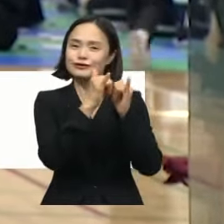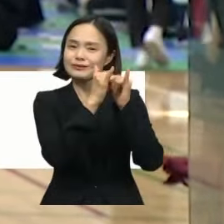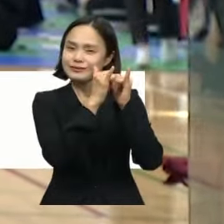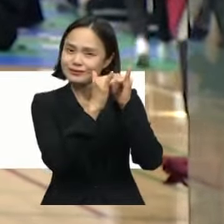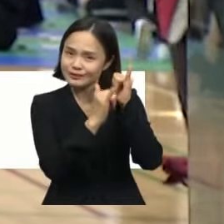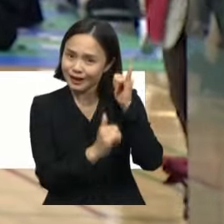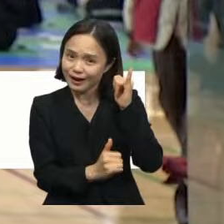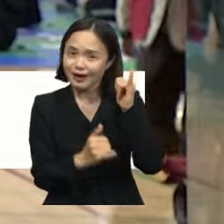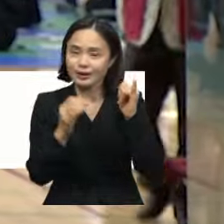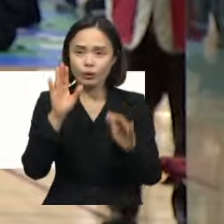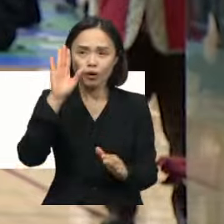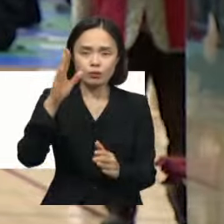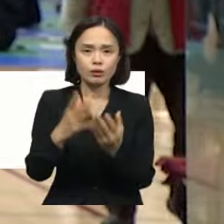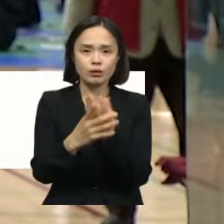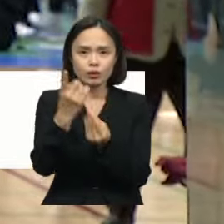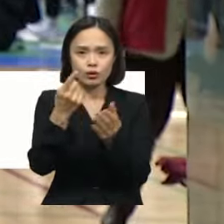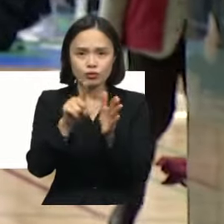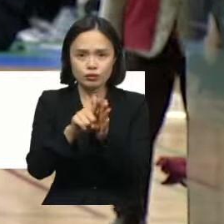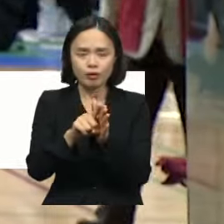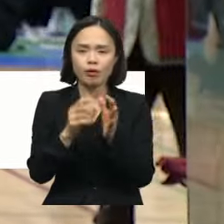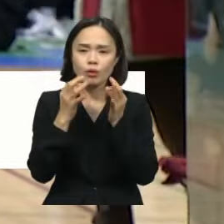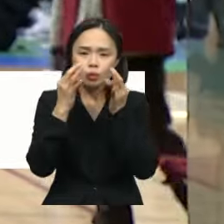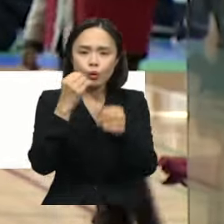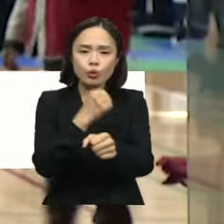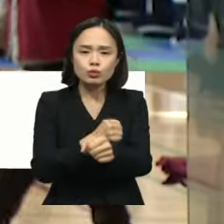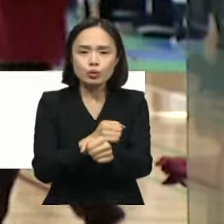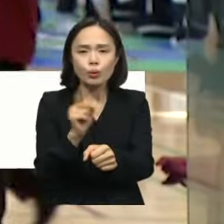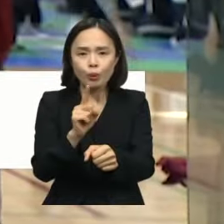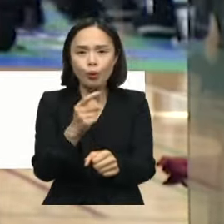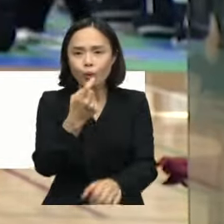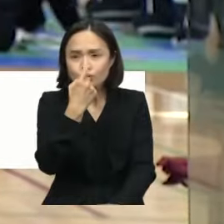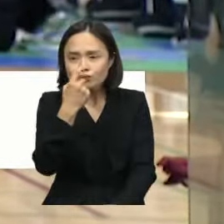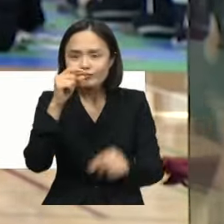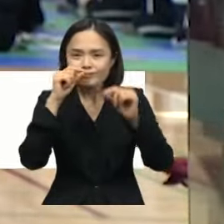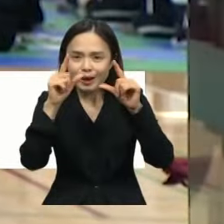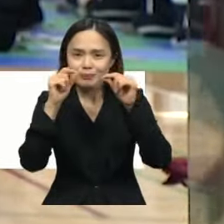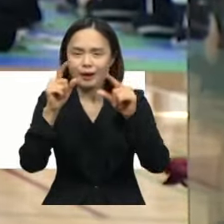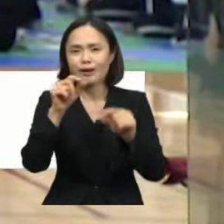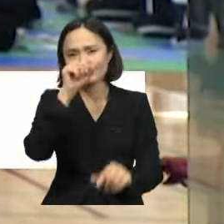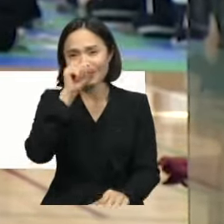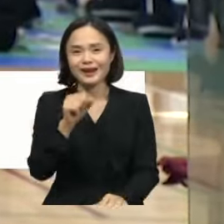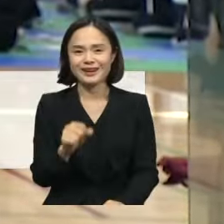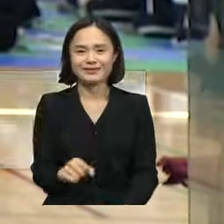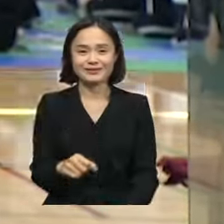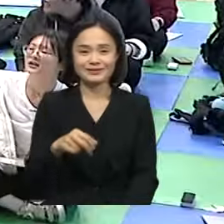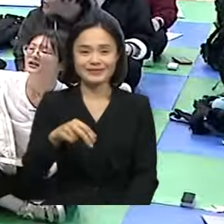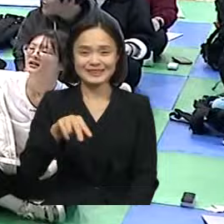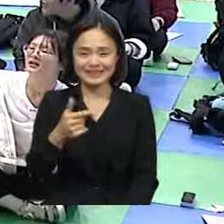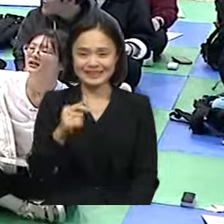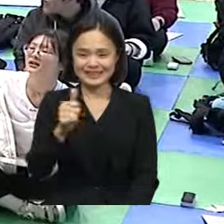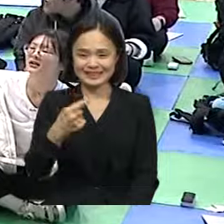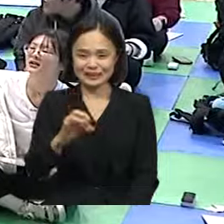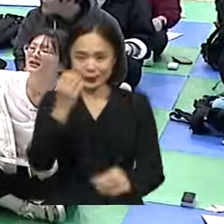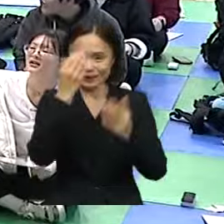통일을 위해 무슨 노력을 해야 하는지 알수 있어서 좋은 기회였던 것 같습니다. 신흥고등학교 화이팅!